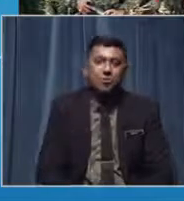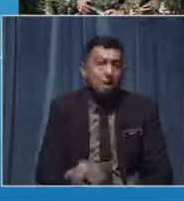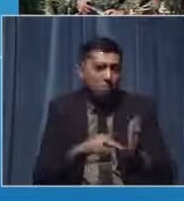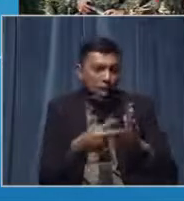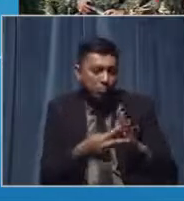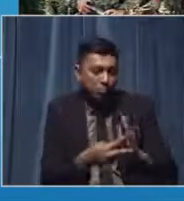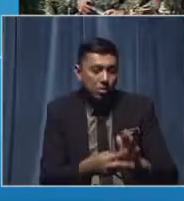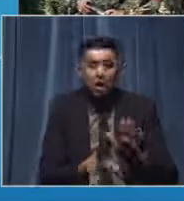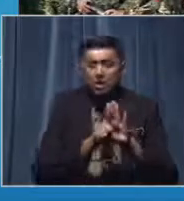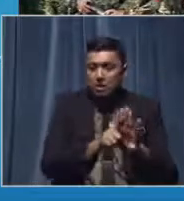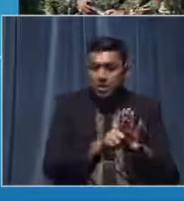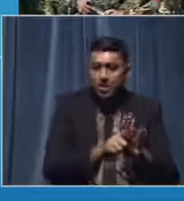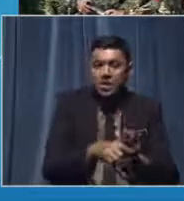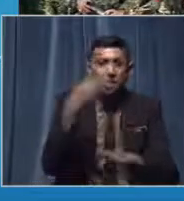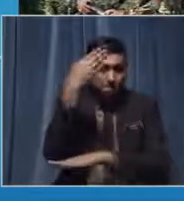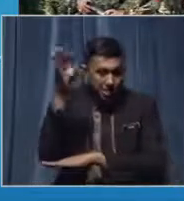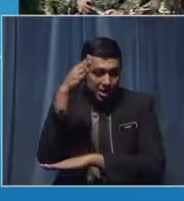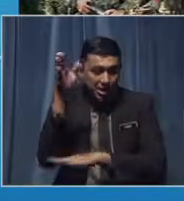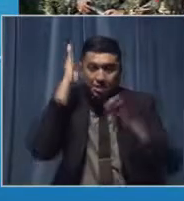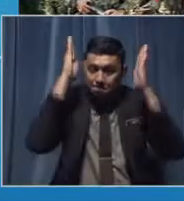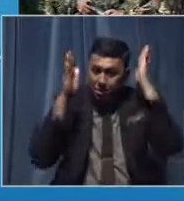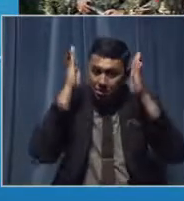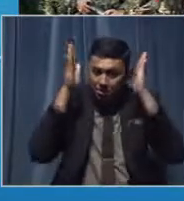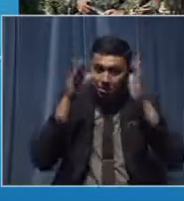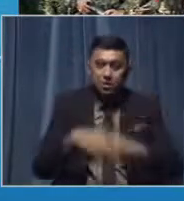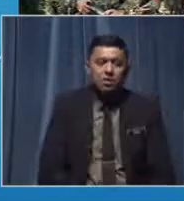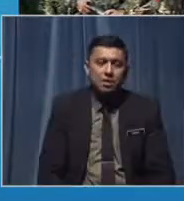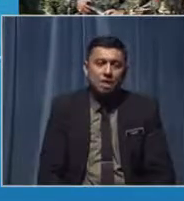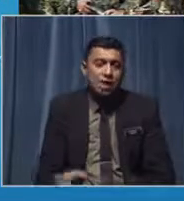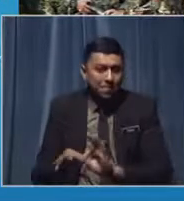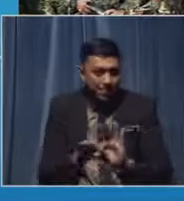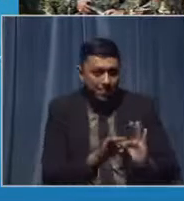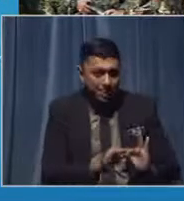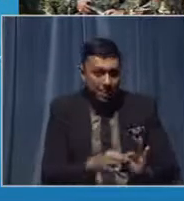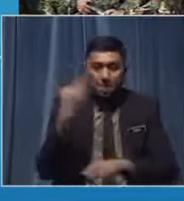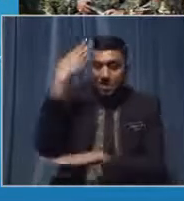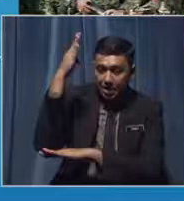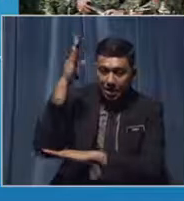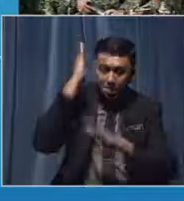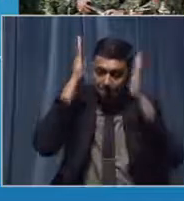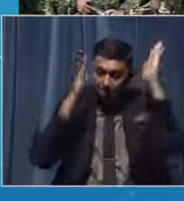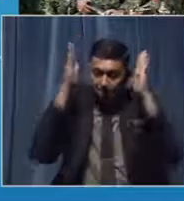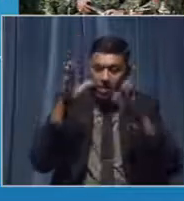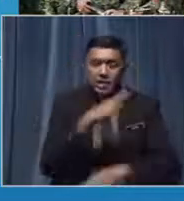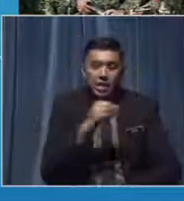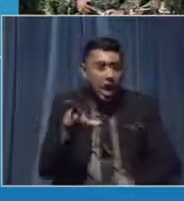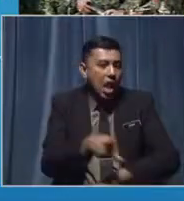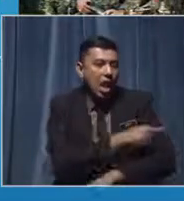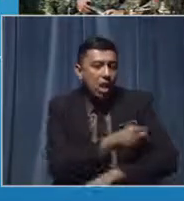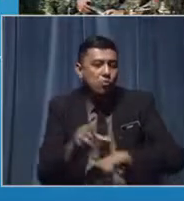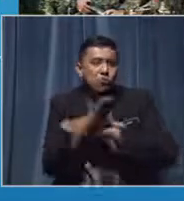Maksud lambang bendera Malaysia. Perkaitan bendera Malaysia dan lagu